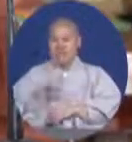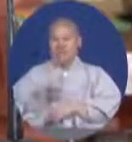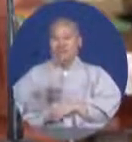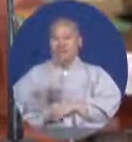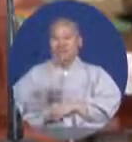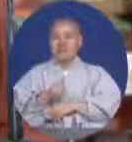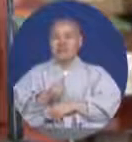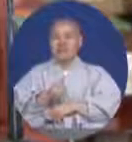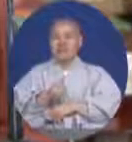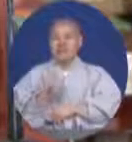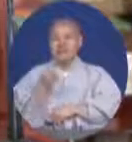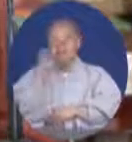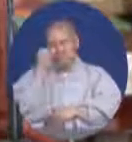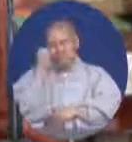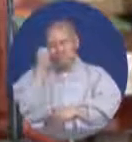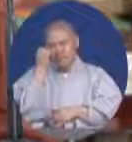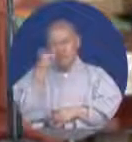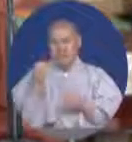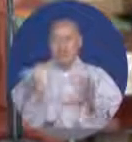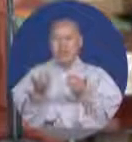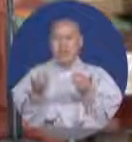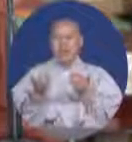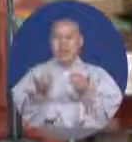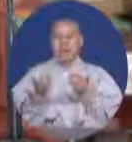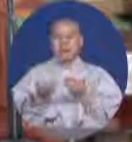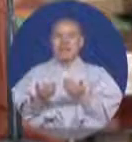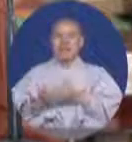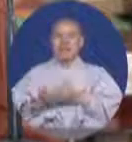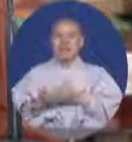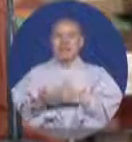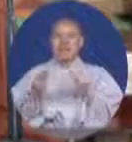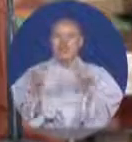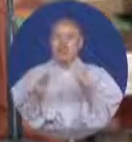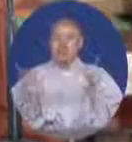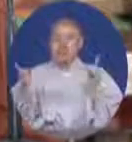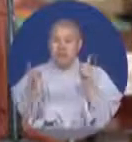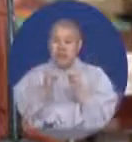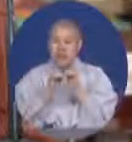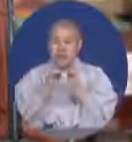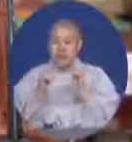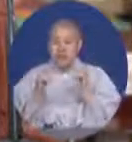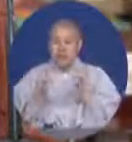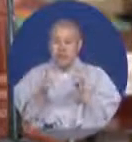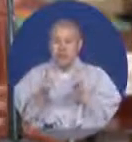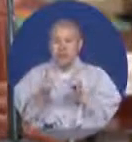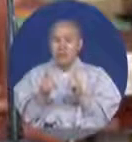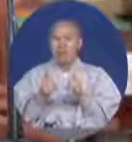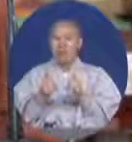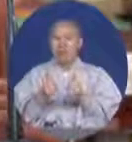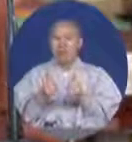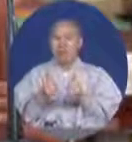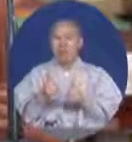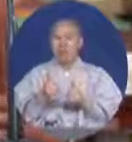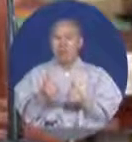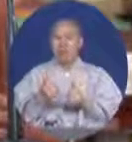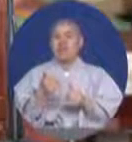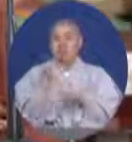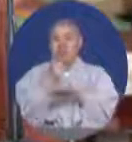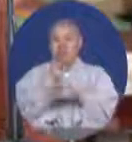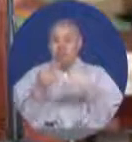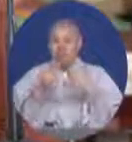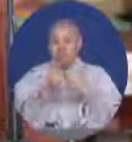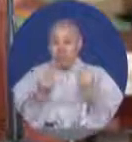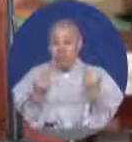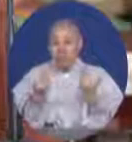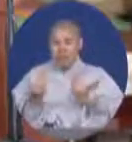그거 참 묘하더라고 내가. 그러니까 지금 만나는 사람도 조금 있으면 지금 헤어지는 사람처럼 헤어질